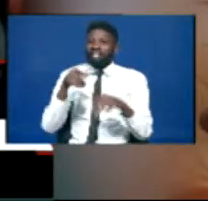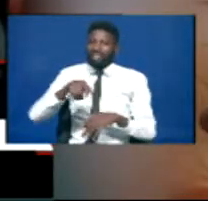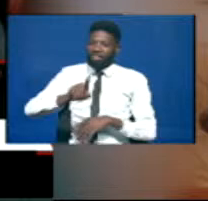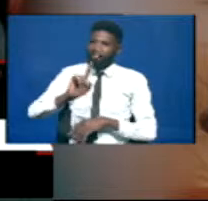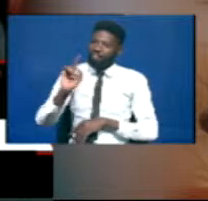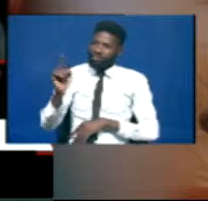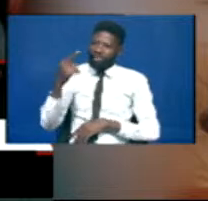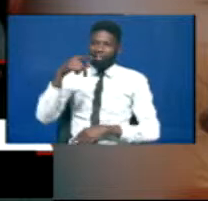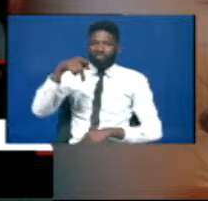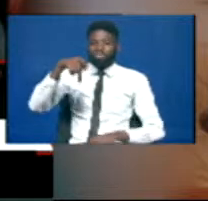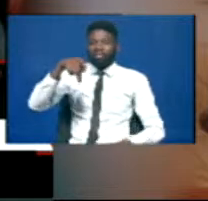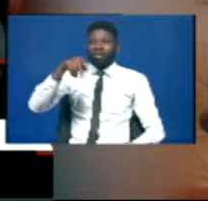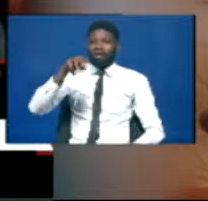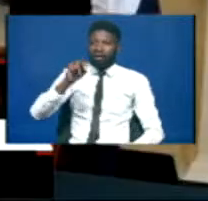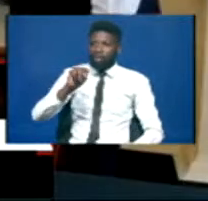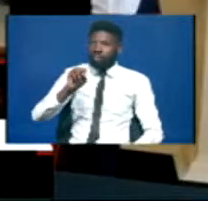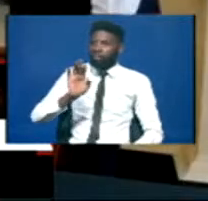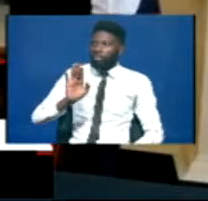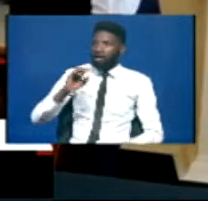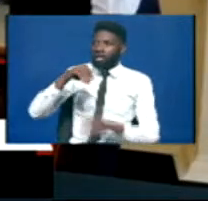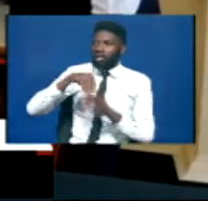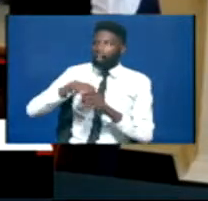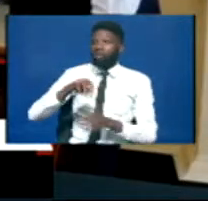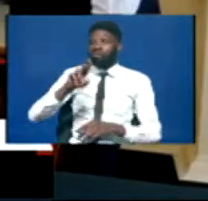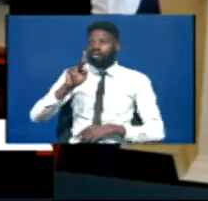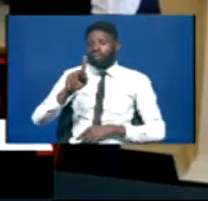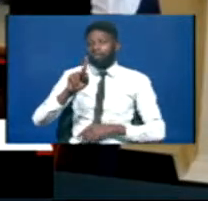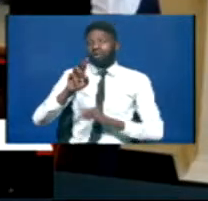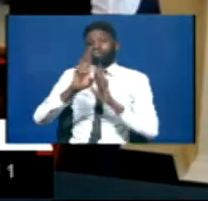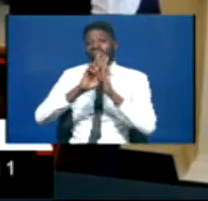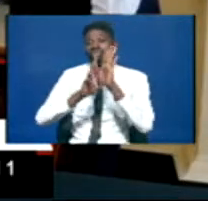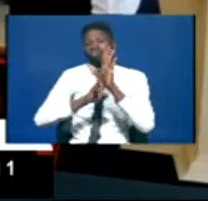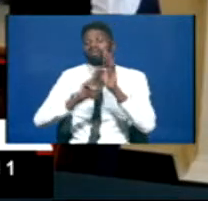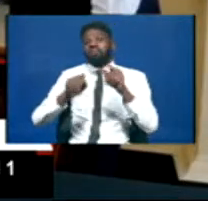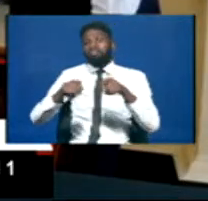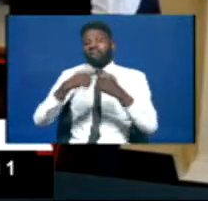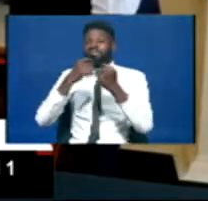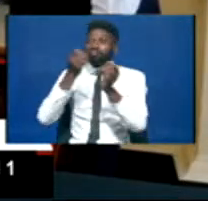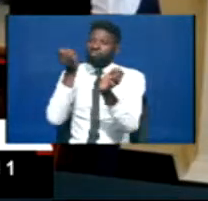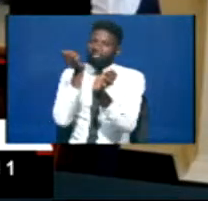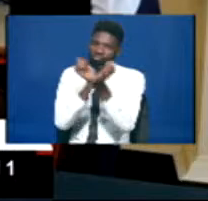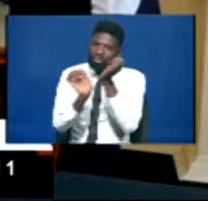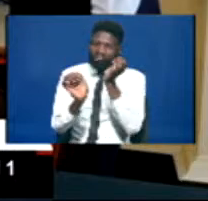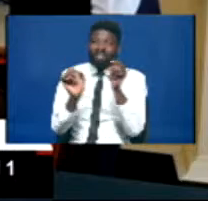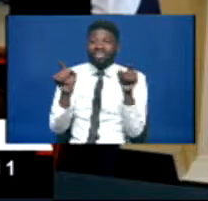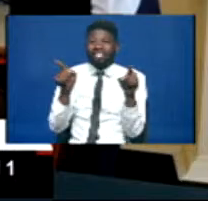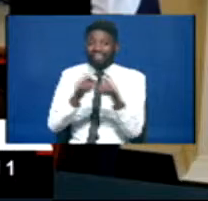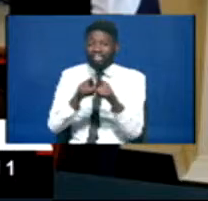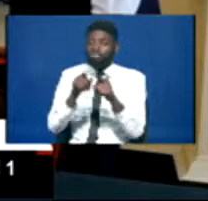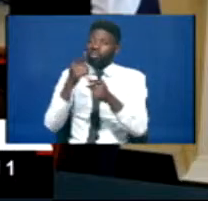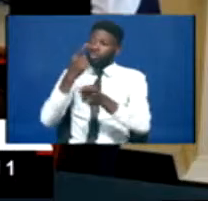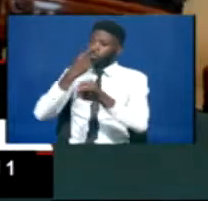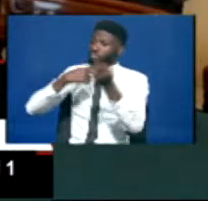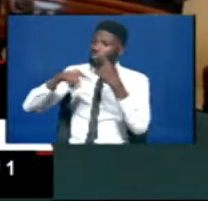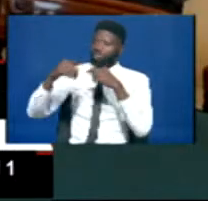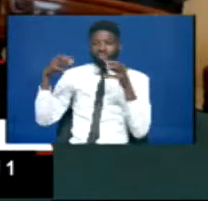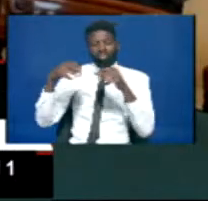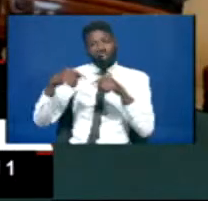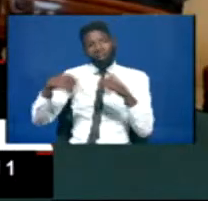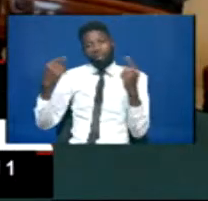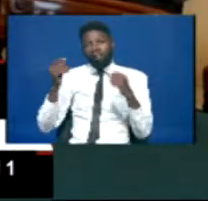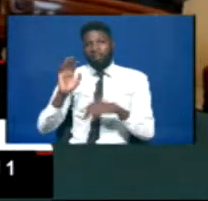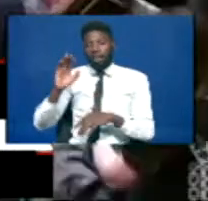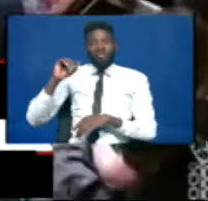historia ya nchi hiyo kuadhibiwa kwa kuvunja sheria. Licha ya ushindi huo, wapinzani wake wa kisiasa walisema